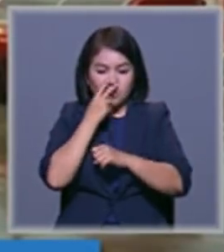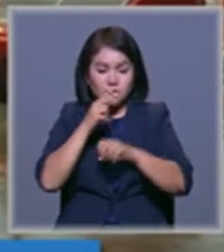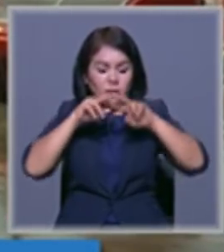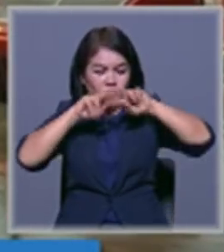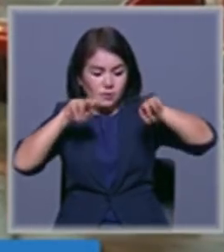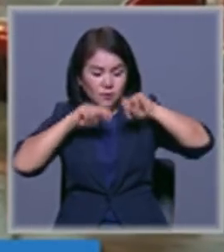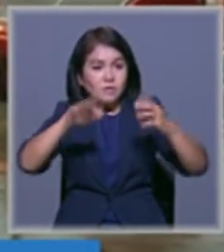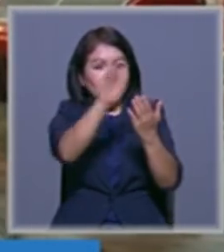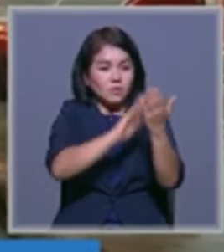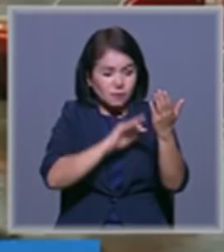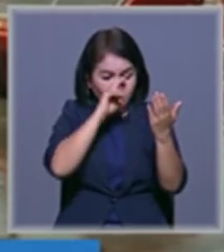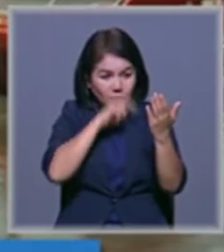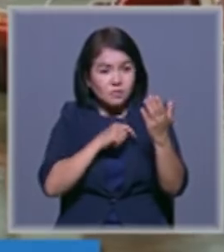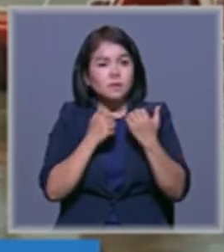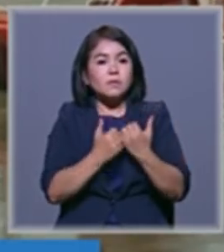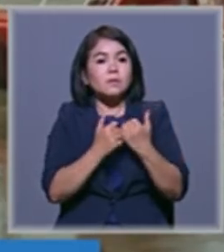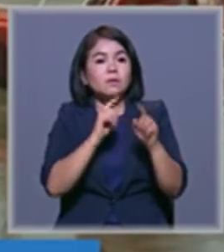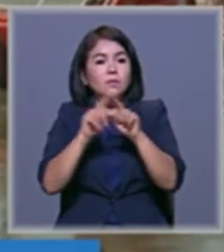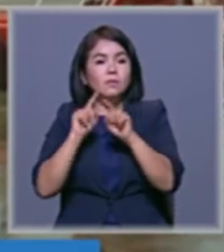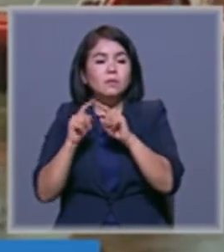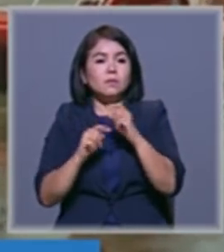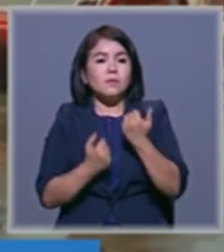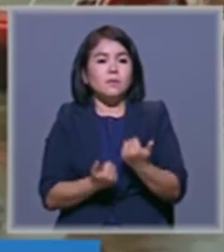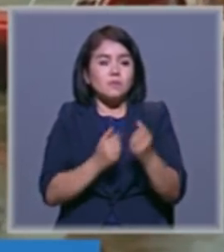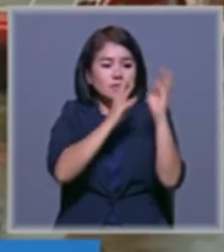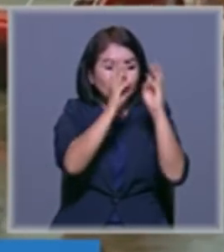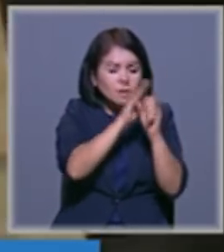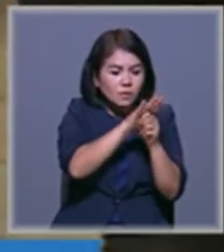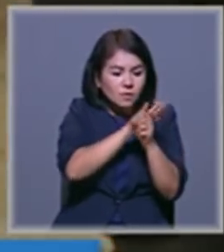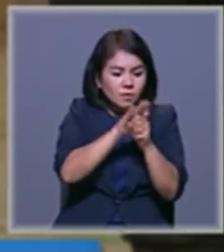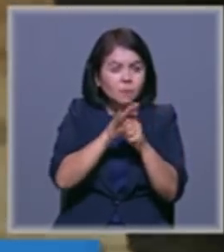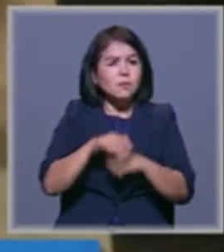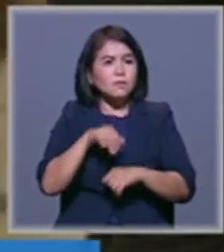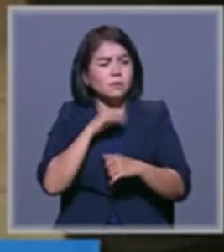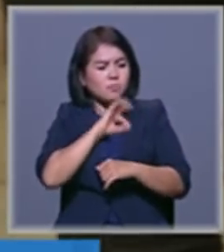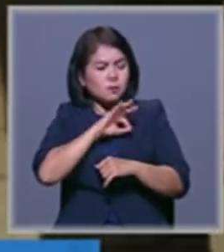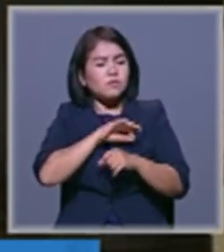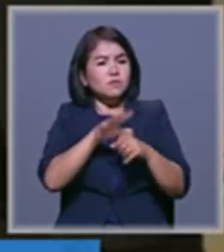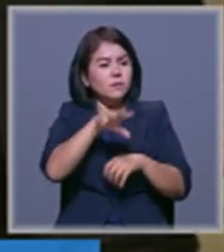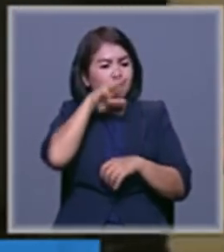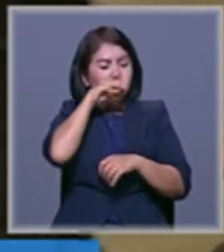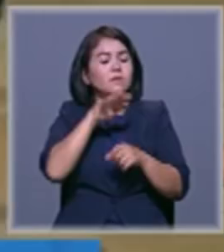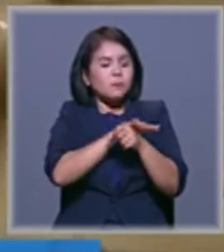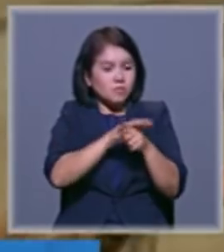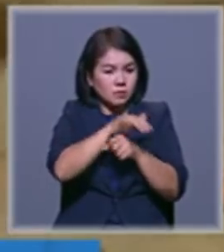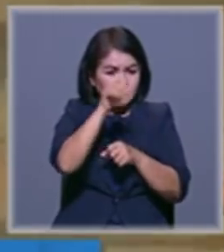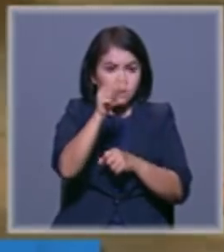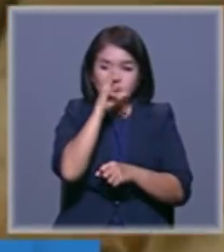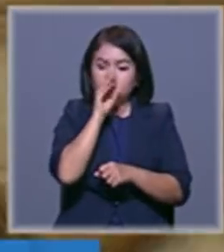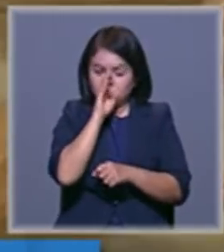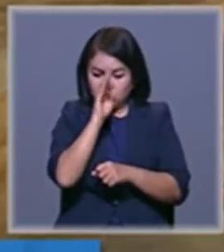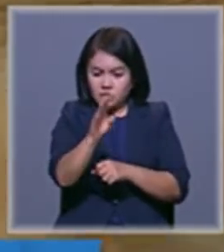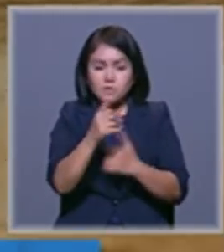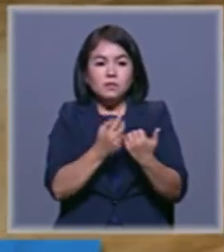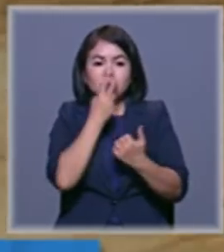ทศไทยคุณภาพอากาศเราเนี่ยแม้จะไม่ได้ดีมากแต่ก็ไม่ได้ขี้เหร่หรือไม่ได้แย่ขนาดนั้นอันนี้พูดแบบตรงๆเลยนะ